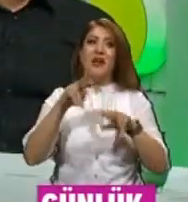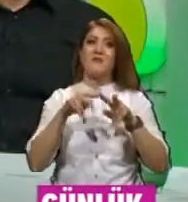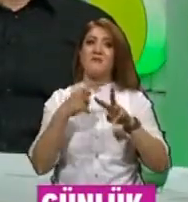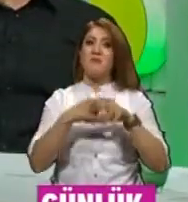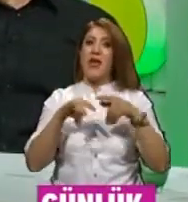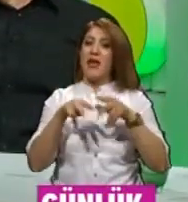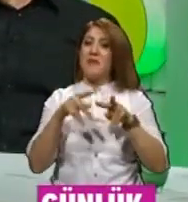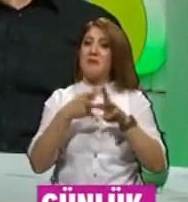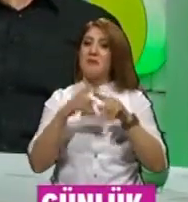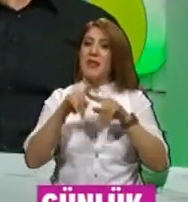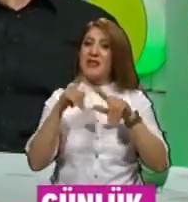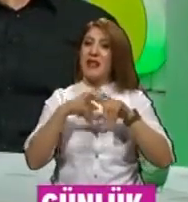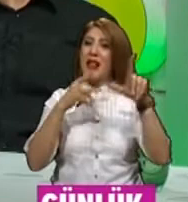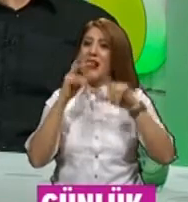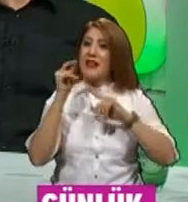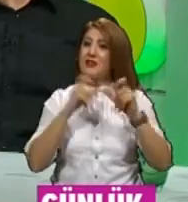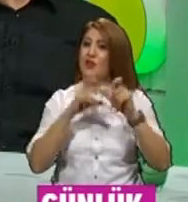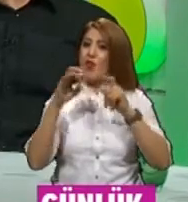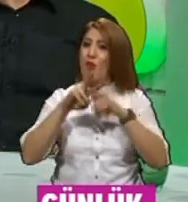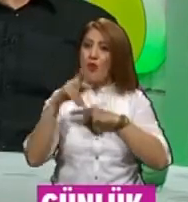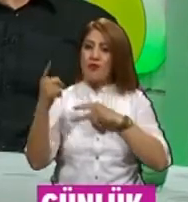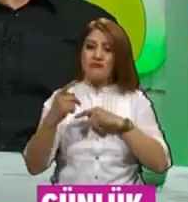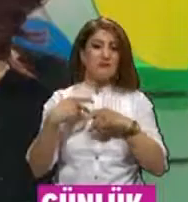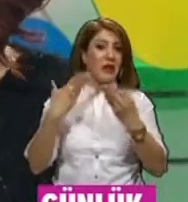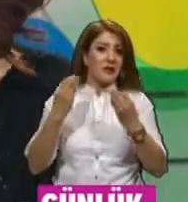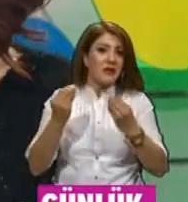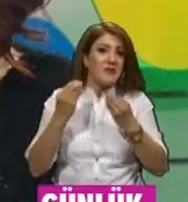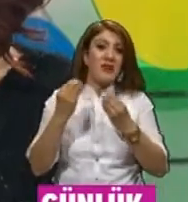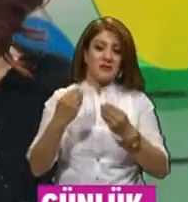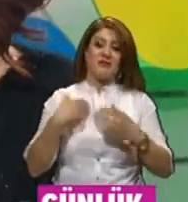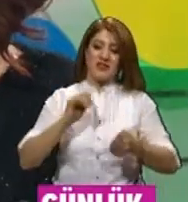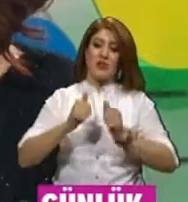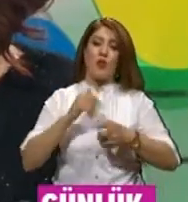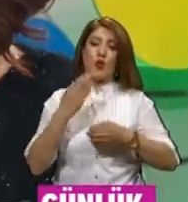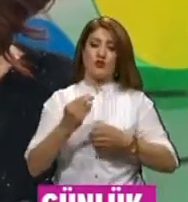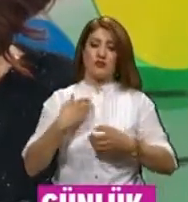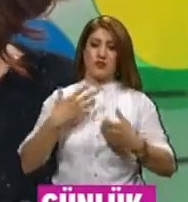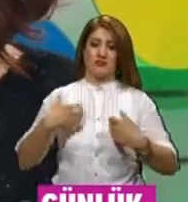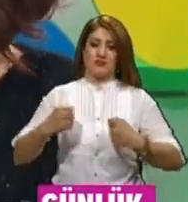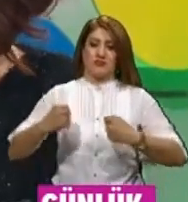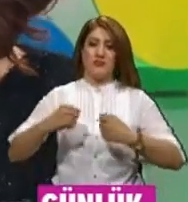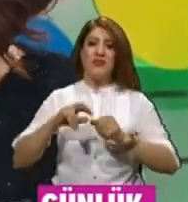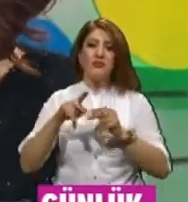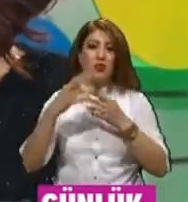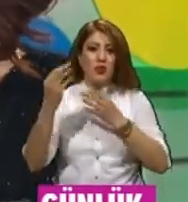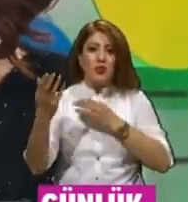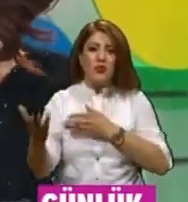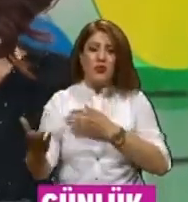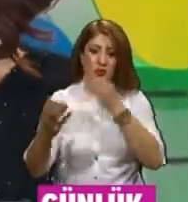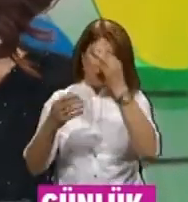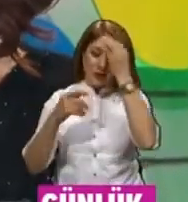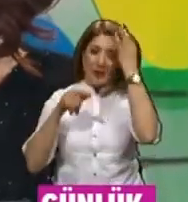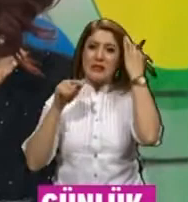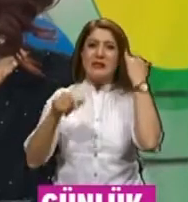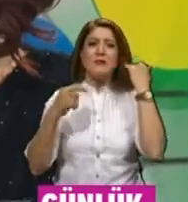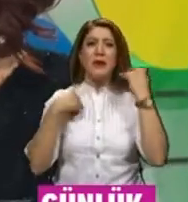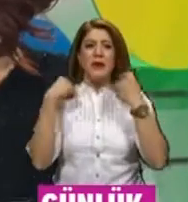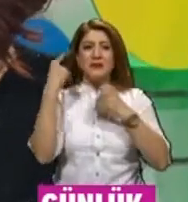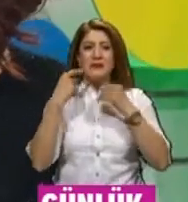Nasılsınız efendim? Teşekkür ederiz, sağ olun. Çok iyi görünüyorsunuz. Sporcu olunca görünürsünüz tabii. Sizi ben